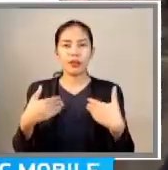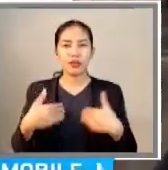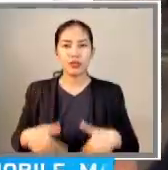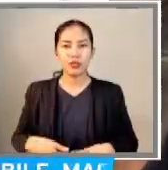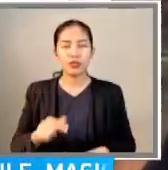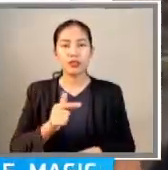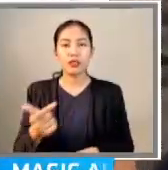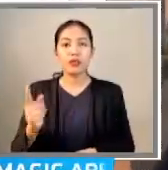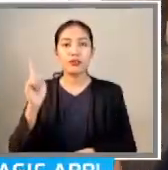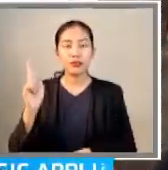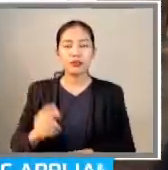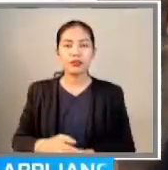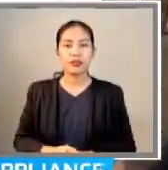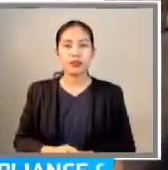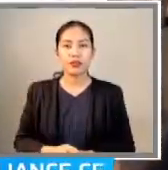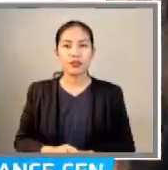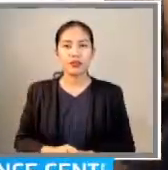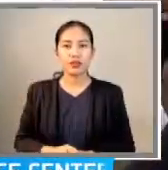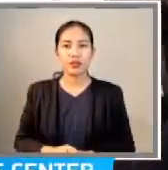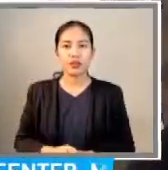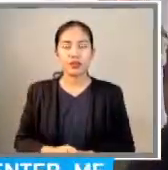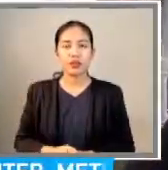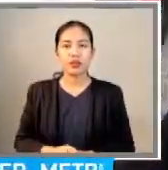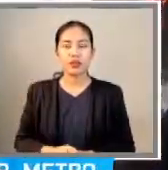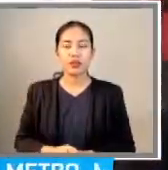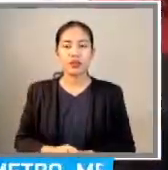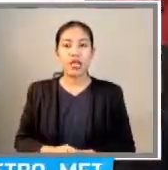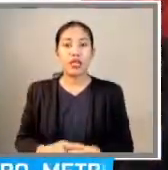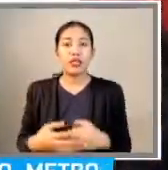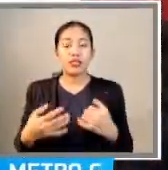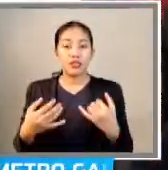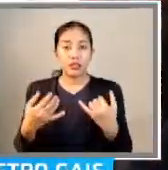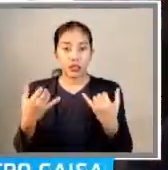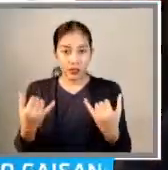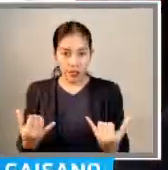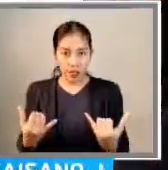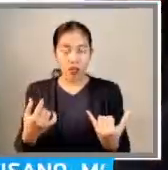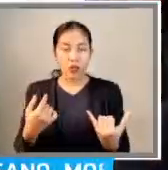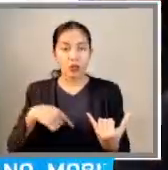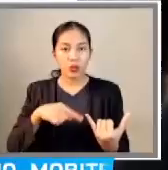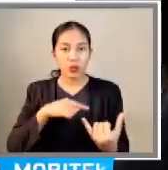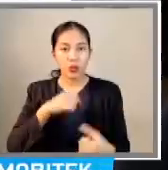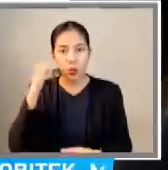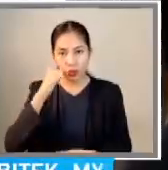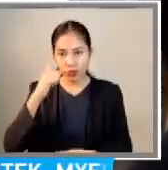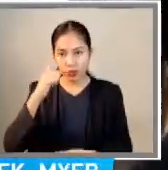non-Hodgkin's lymphoma po kasi ako. Ngayon po, lagi po kami nagpupunta dito para